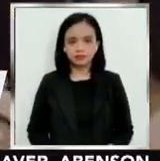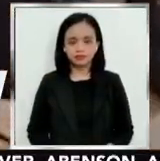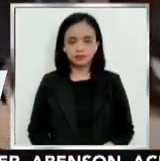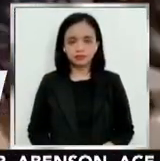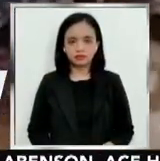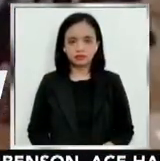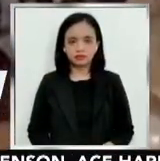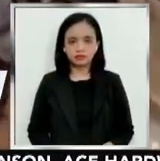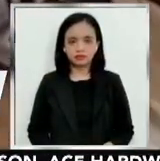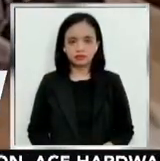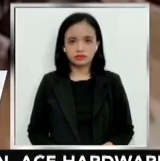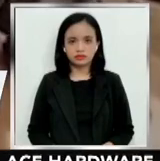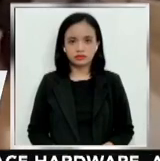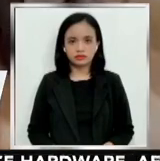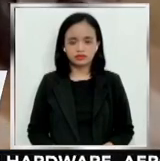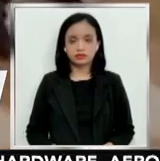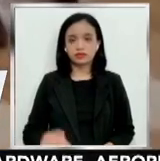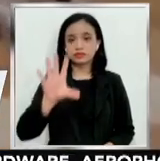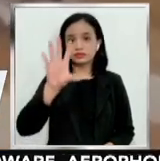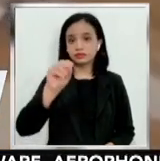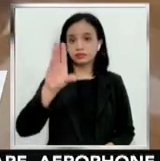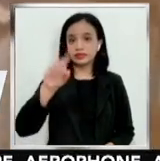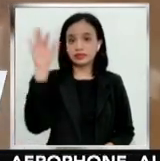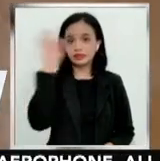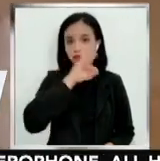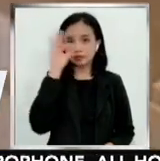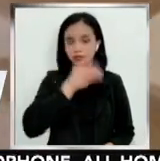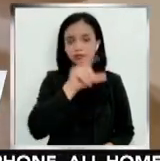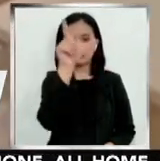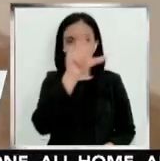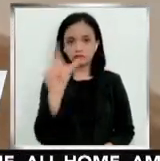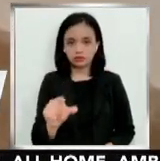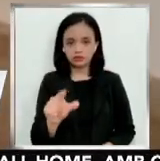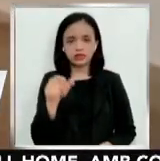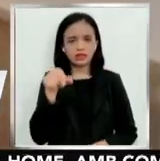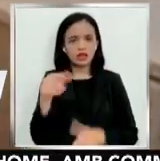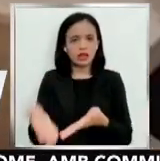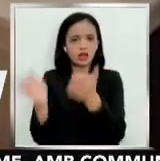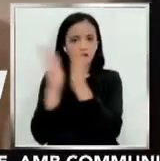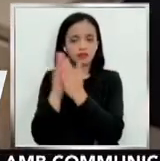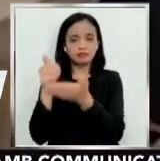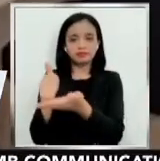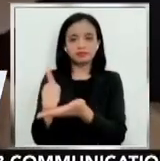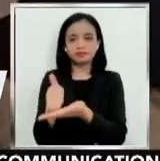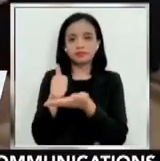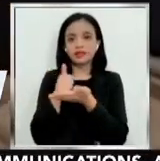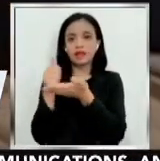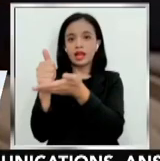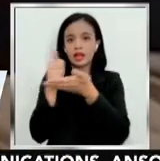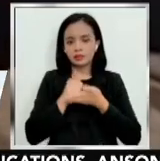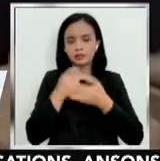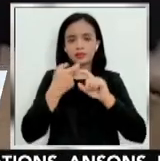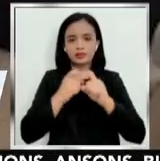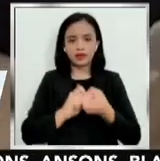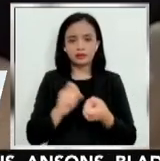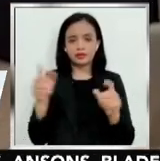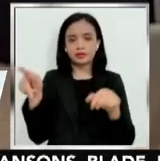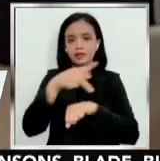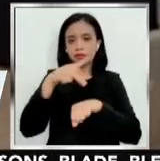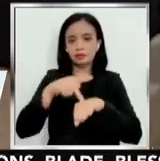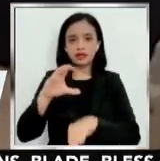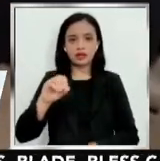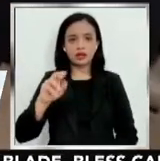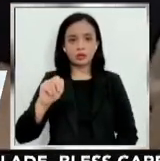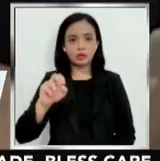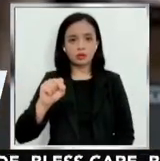Mahigit 50 Pilipino sa Milan, Italy ang humingi ng tulong sa Philippine Consulate General Office. Mga biktima daw sila ng